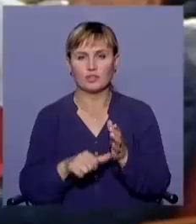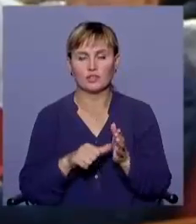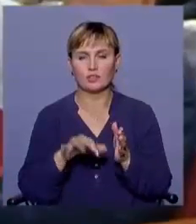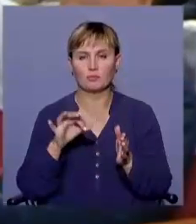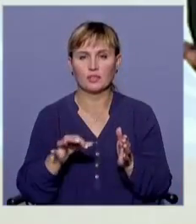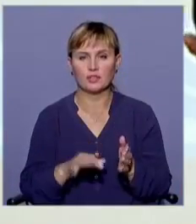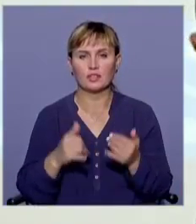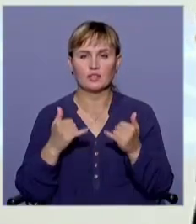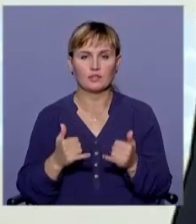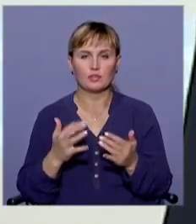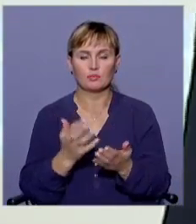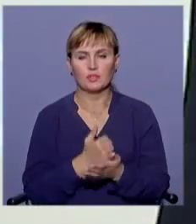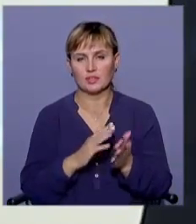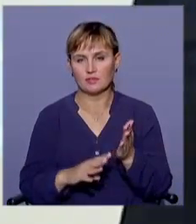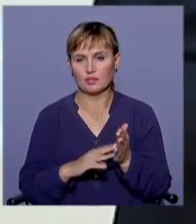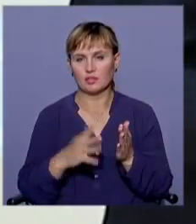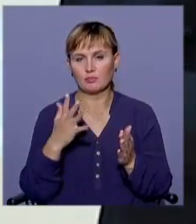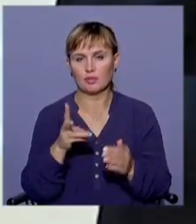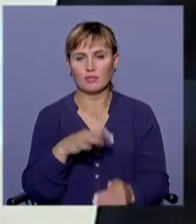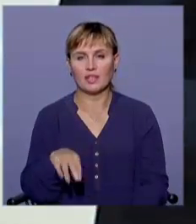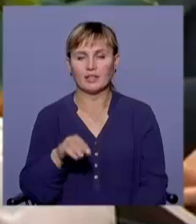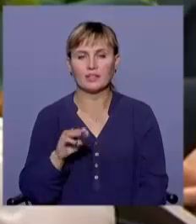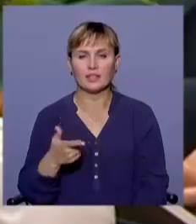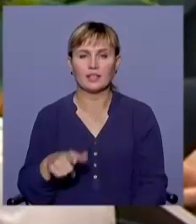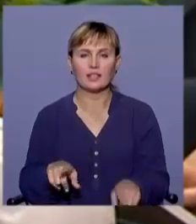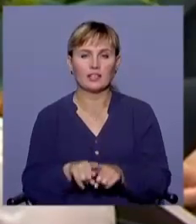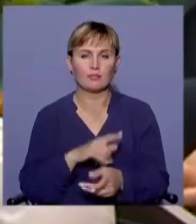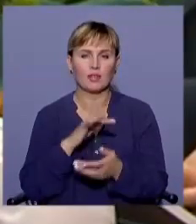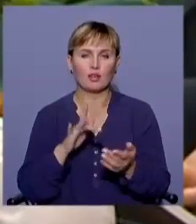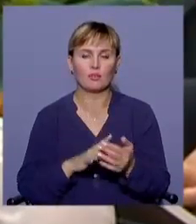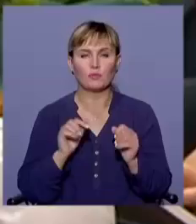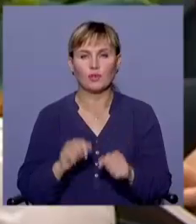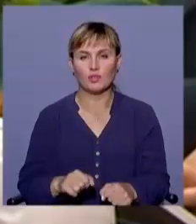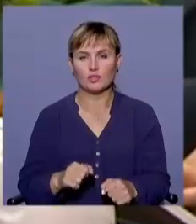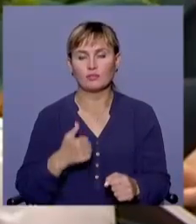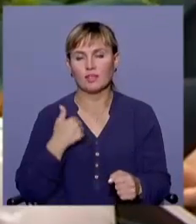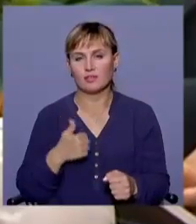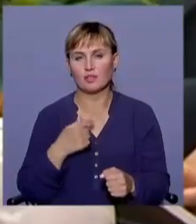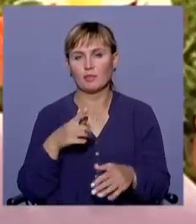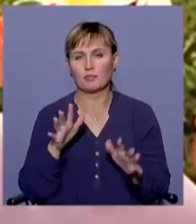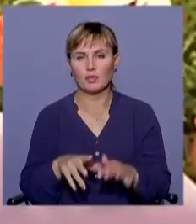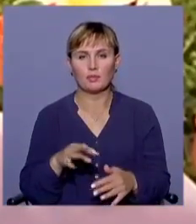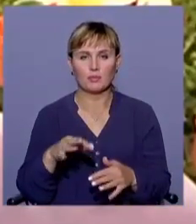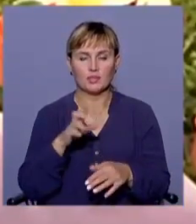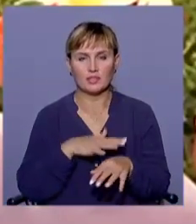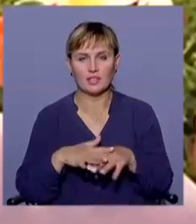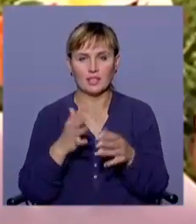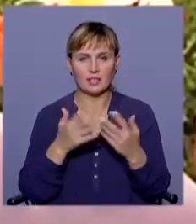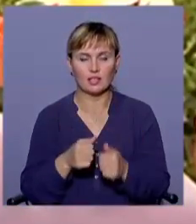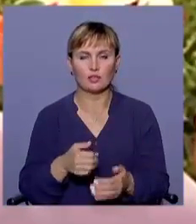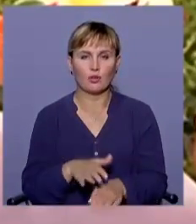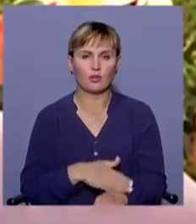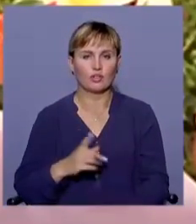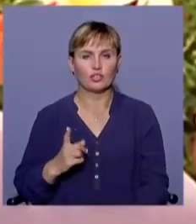60%, то сегодня составляет 95 миллиардов тенге. Также мегаполис может похвастать первым местом по стране в рейтинге